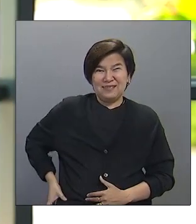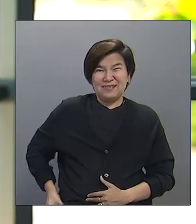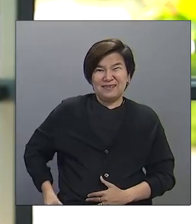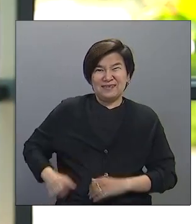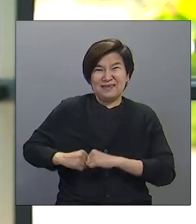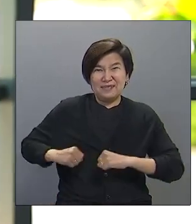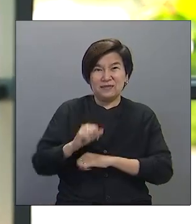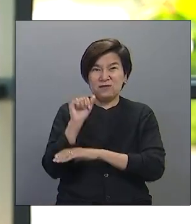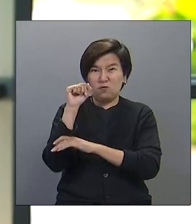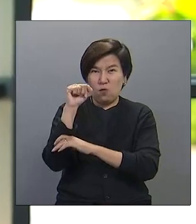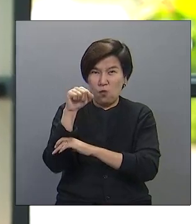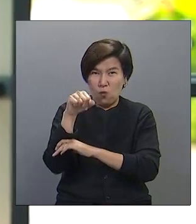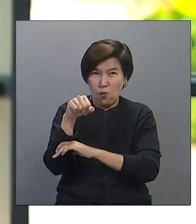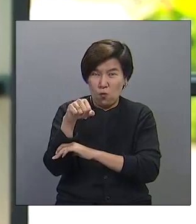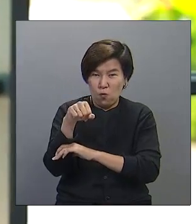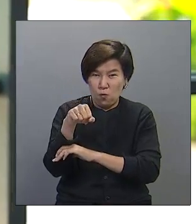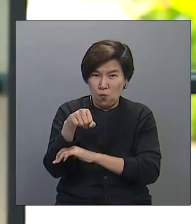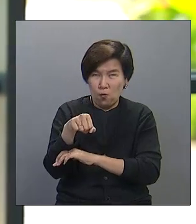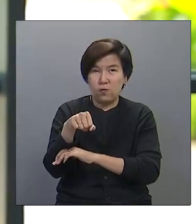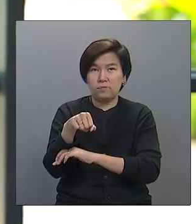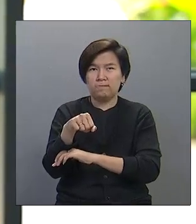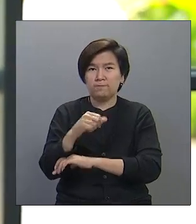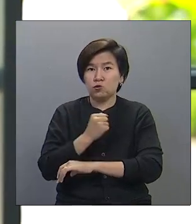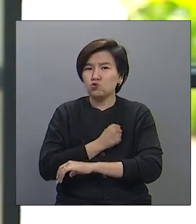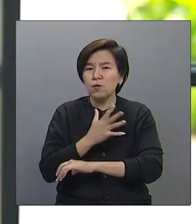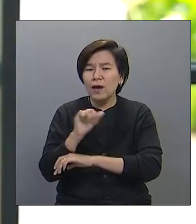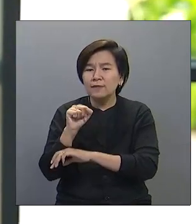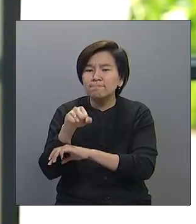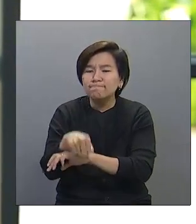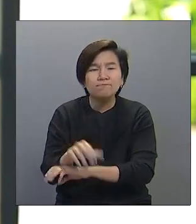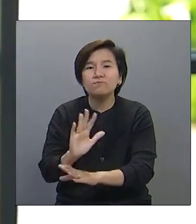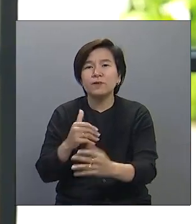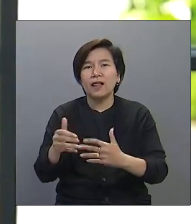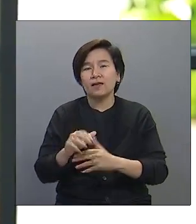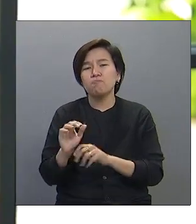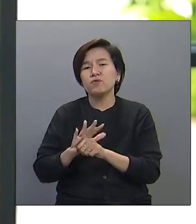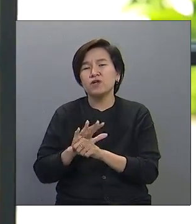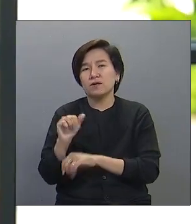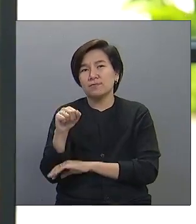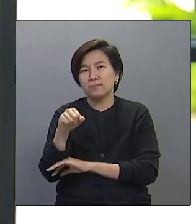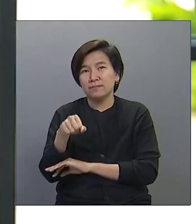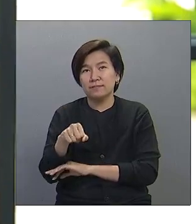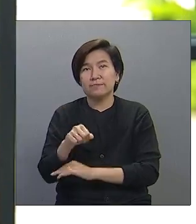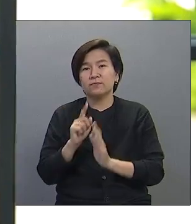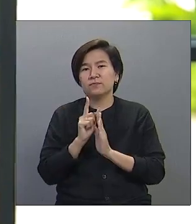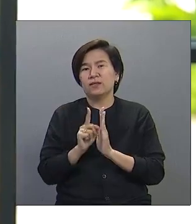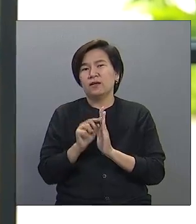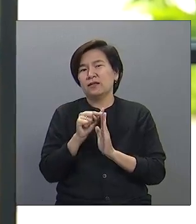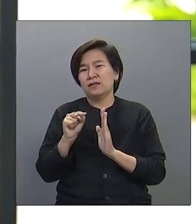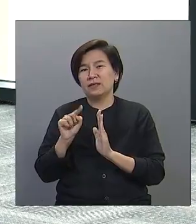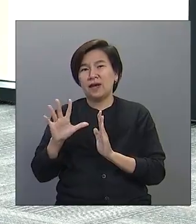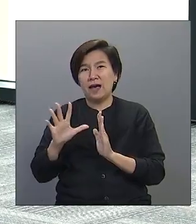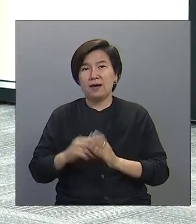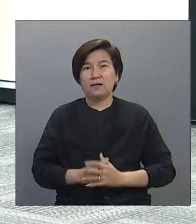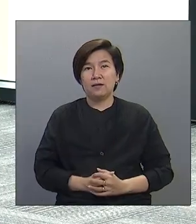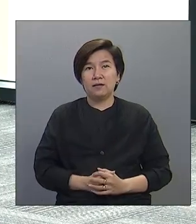ารถกดตัวลงได้เท่าที่เราไหวนะคะไม่จำเป็นต้องลงไปลึกและค้างไว้เหมือนเดิมค่ะ5วินาทีถ้าใครมีความตัวอ่